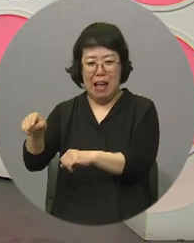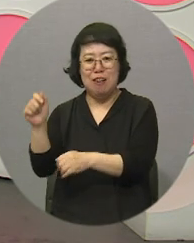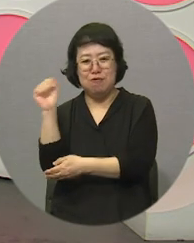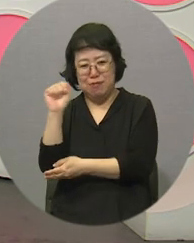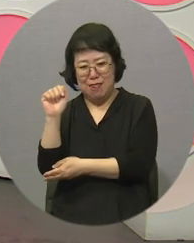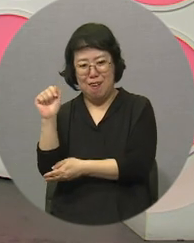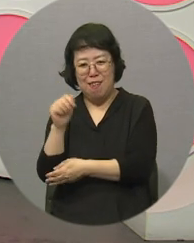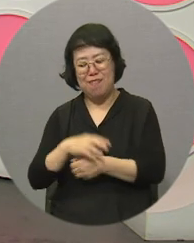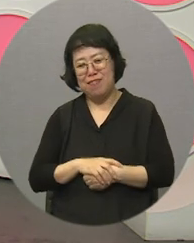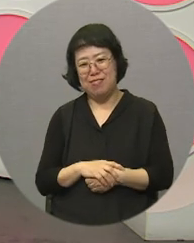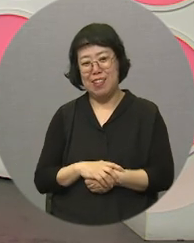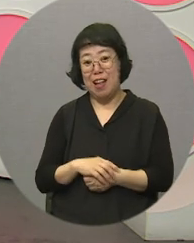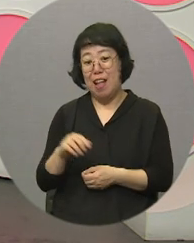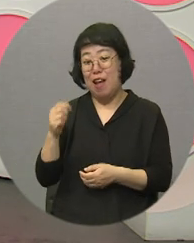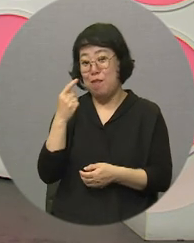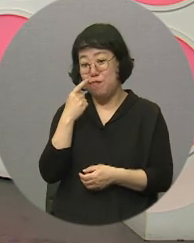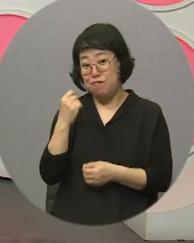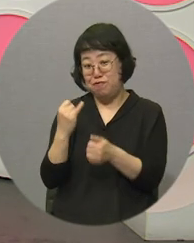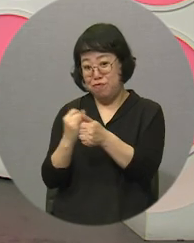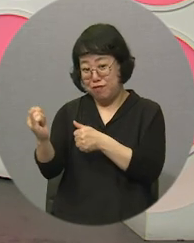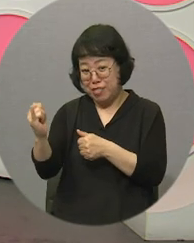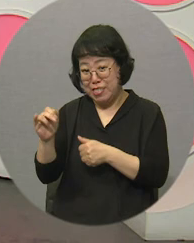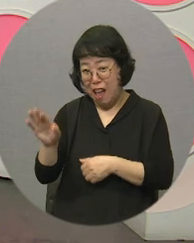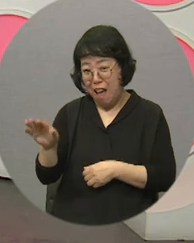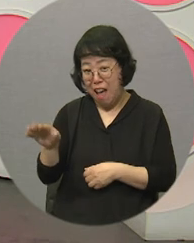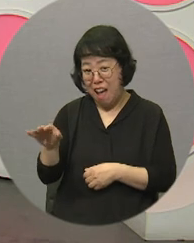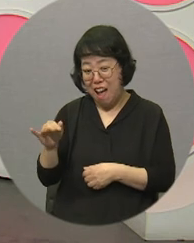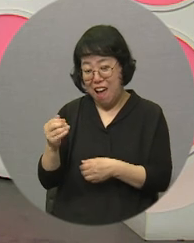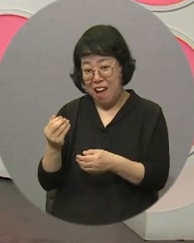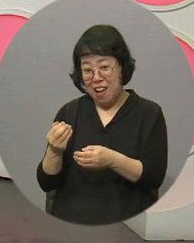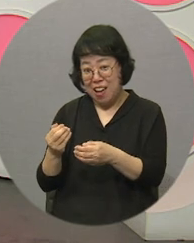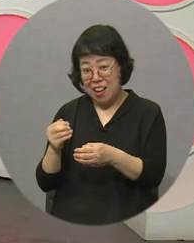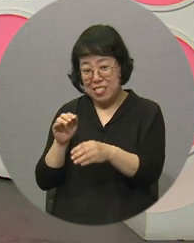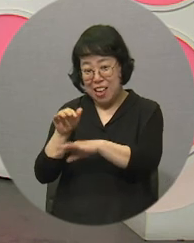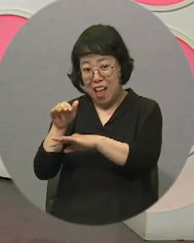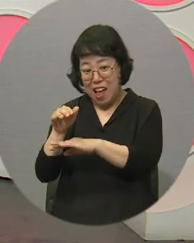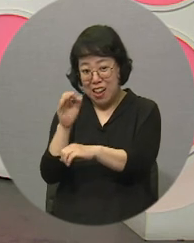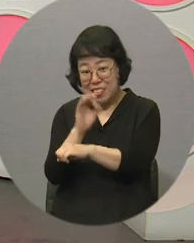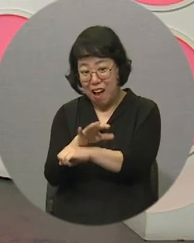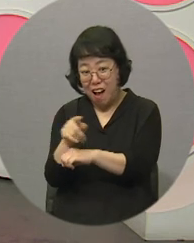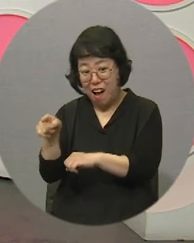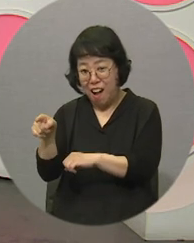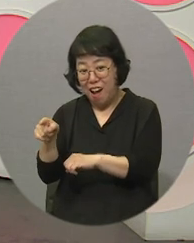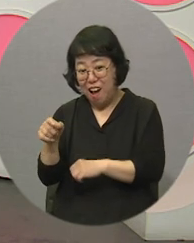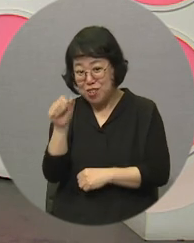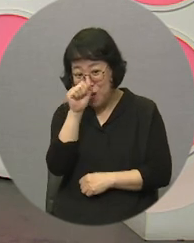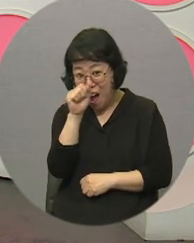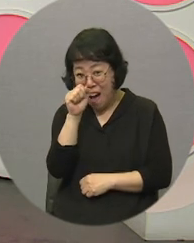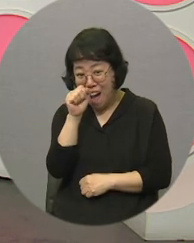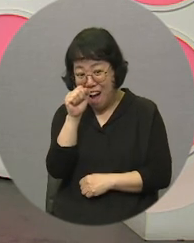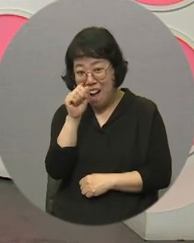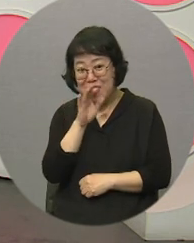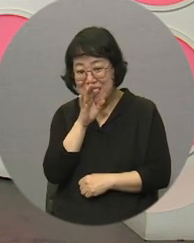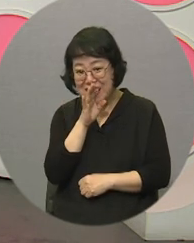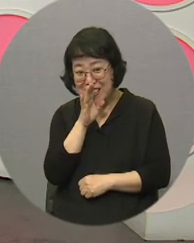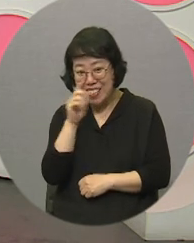아내에게 질문을 했어요. 어때? 차 생겨서 좋지? 그러자 아내가 이렇게 대답을